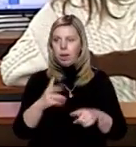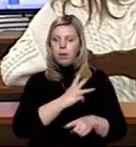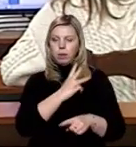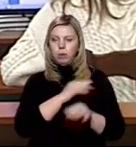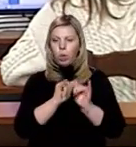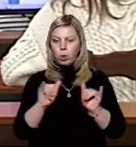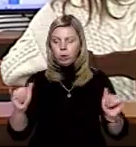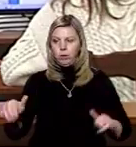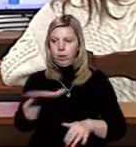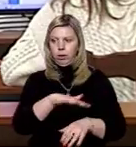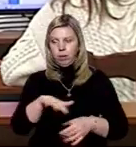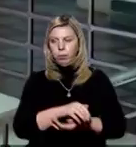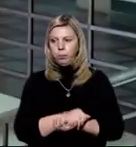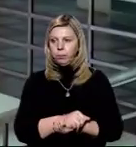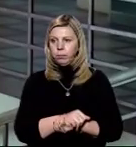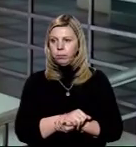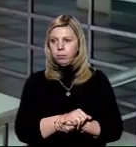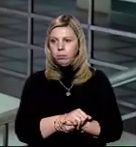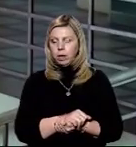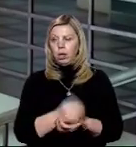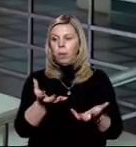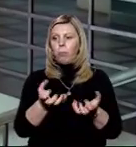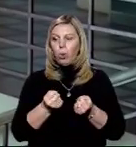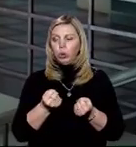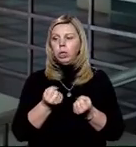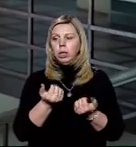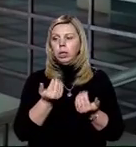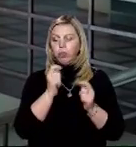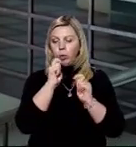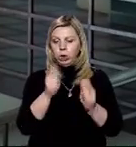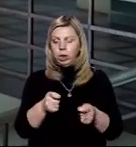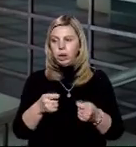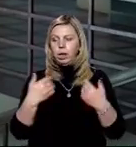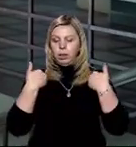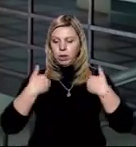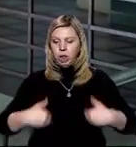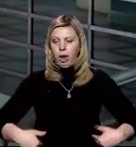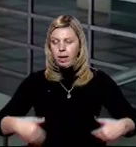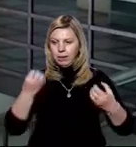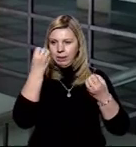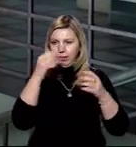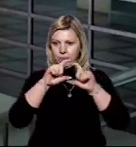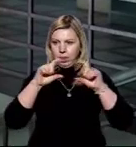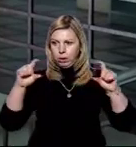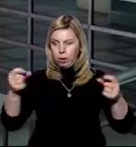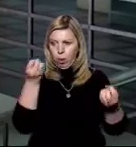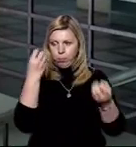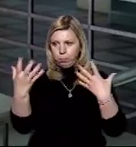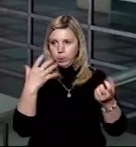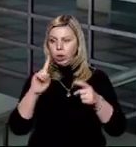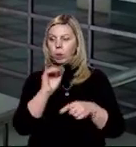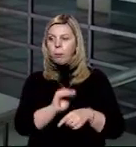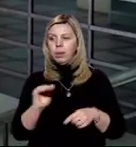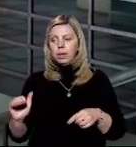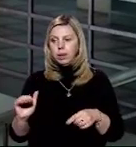«Ініціатива розвитку краю». Вручили їм світловідбивальні жилетики, для того, щоб